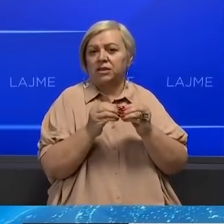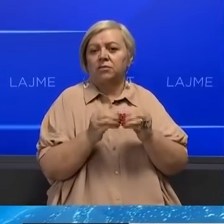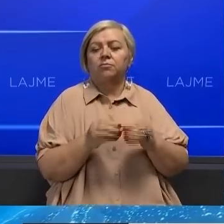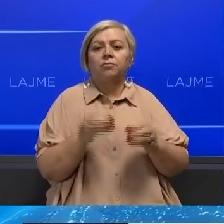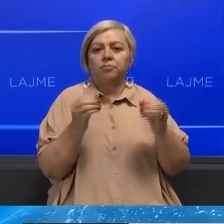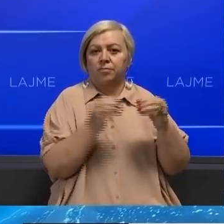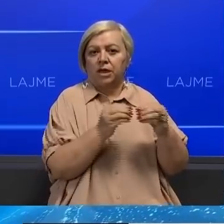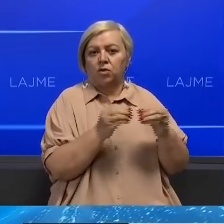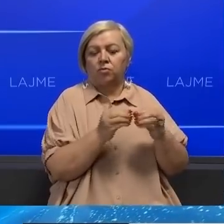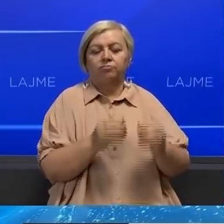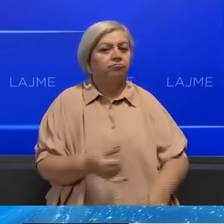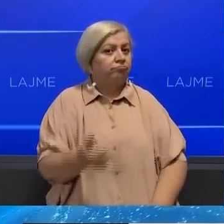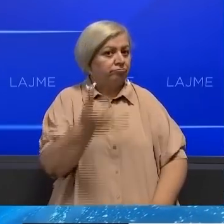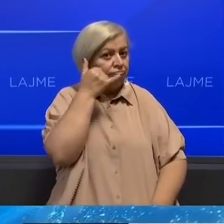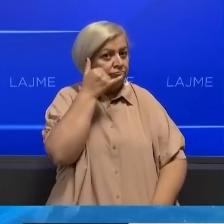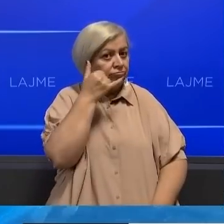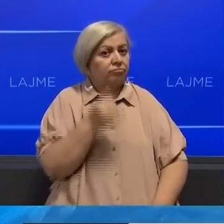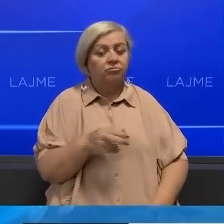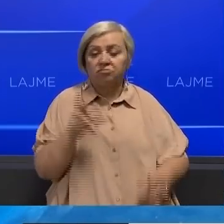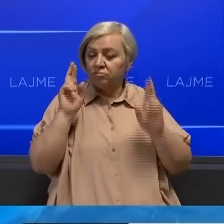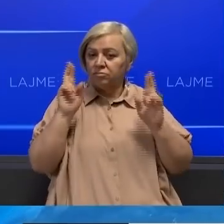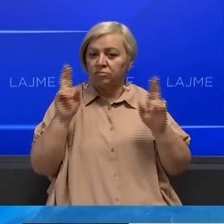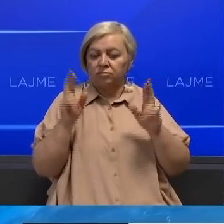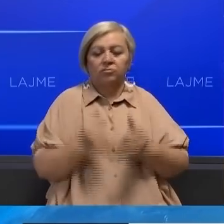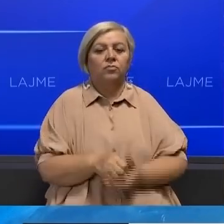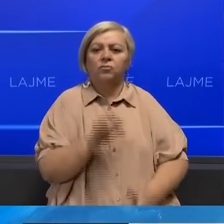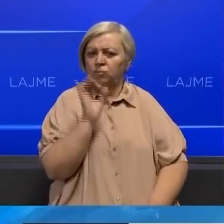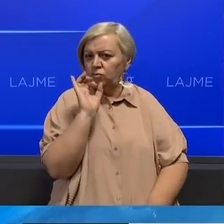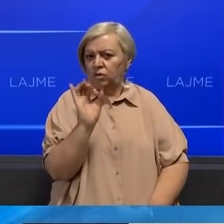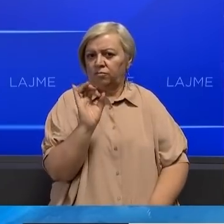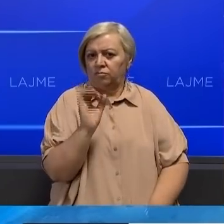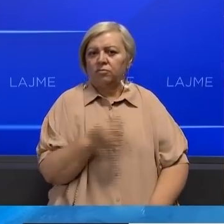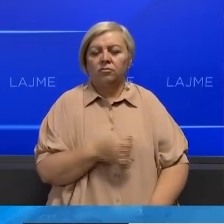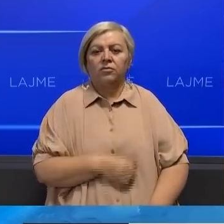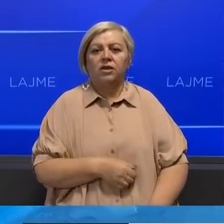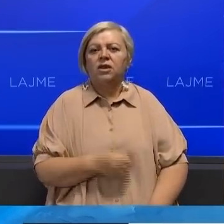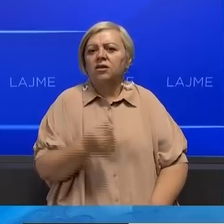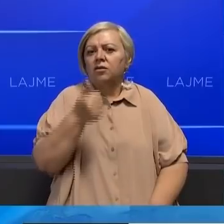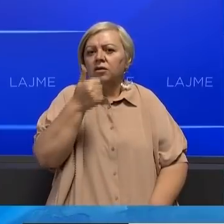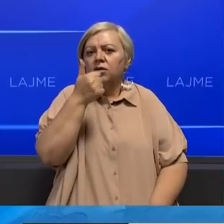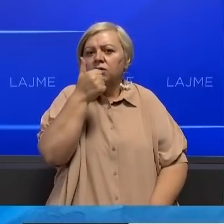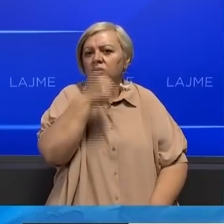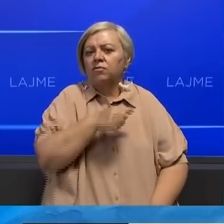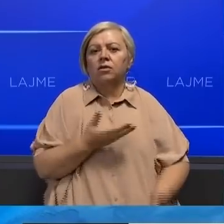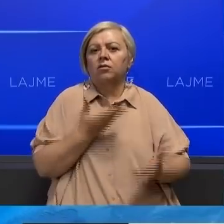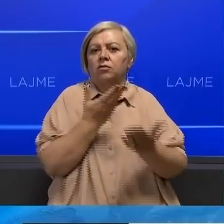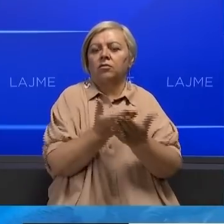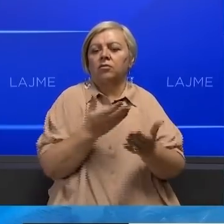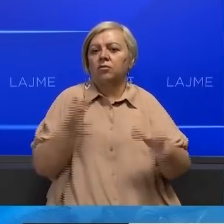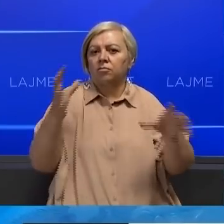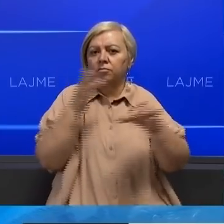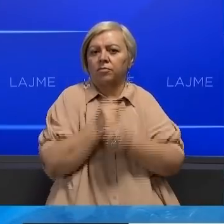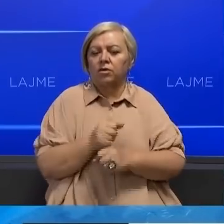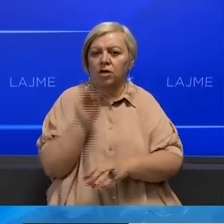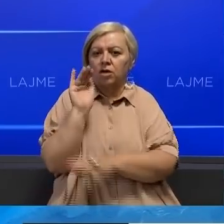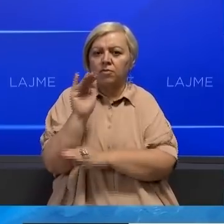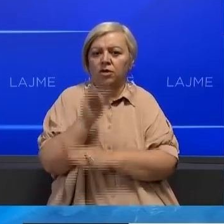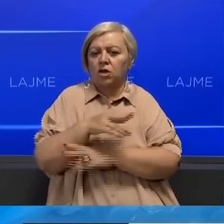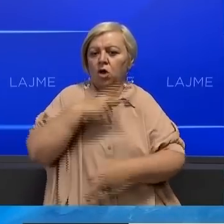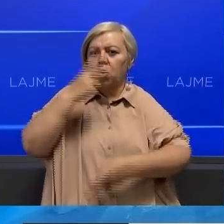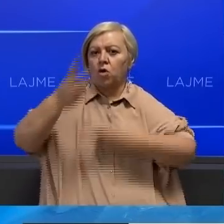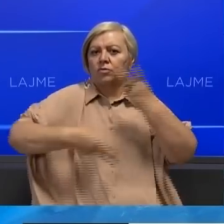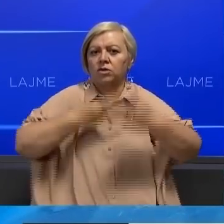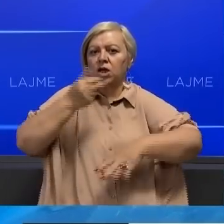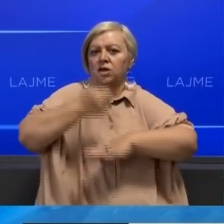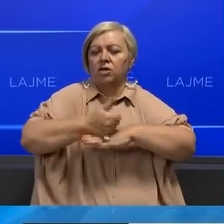po dëgjohemi. Përshëndetje, po unë dëgjoj mirë. Cilat janë konkluzionet përfundimtare të raportit komisariatit